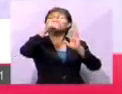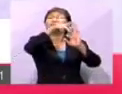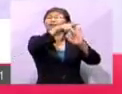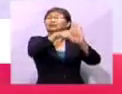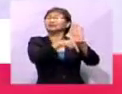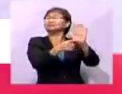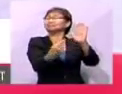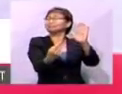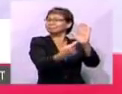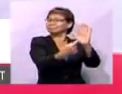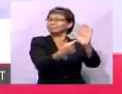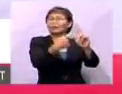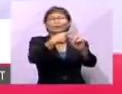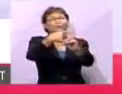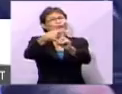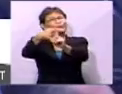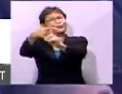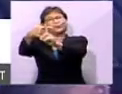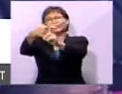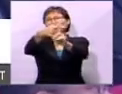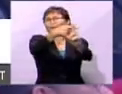showing positive results.